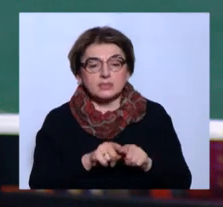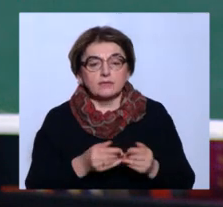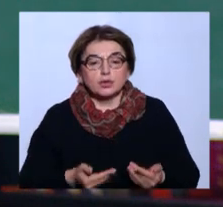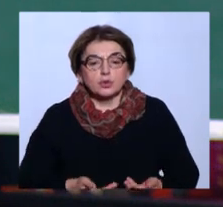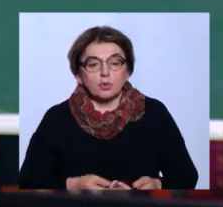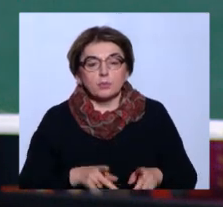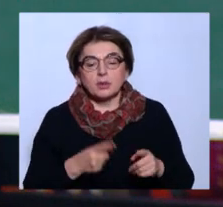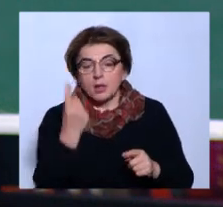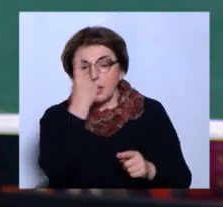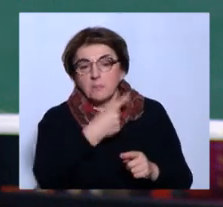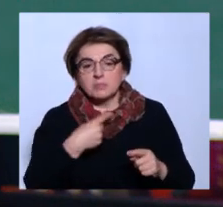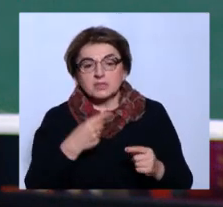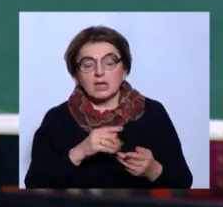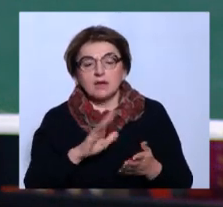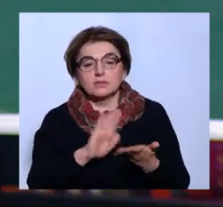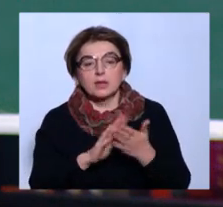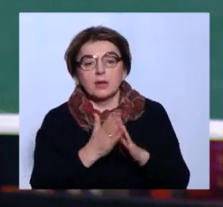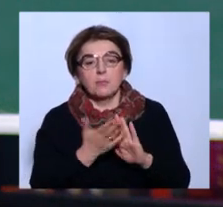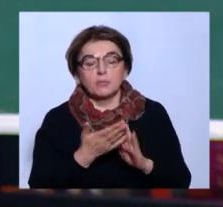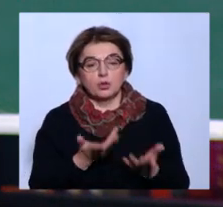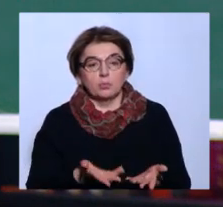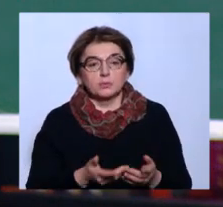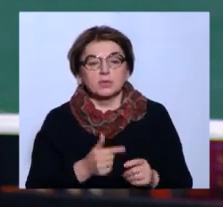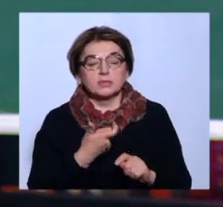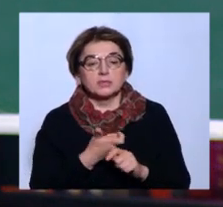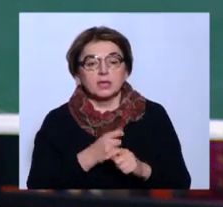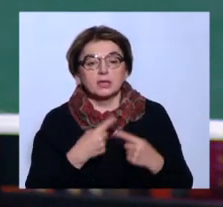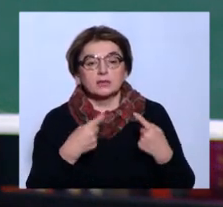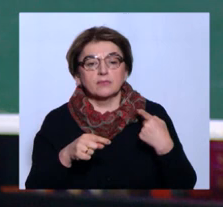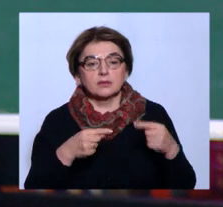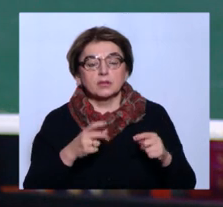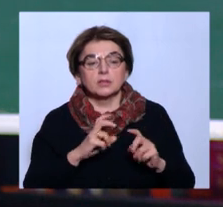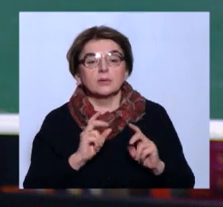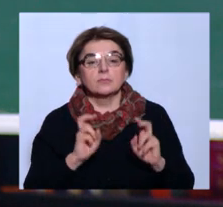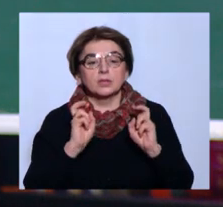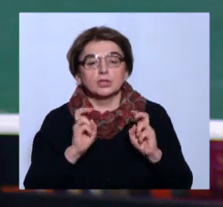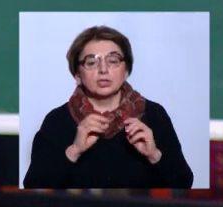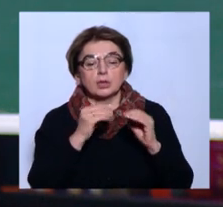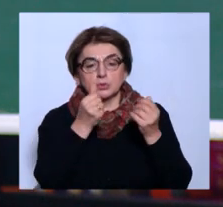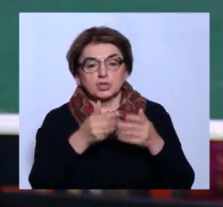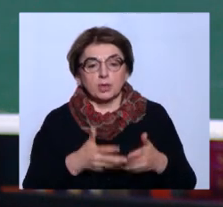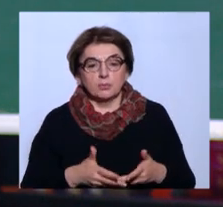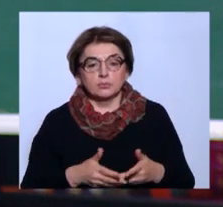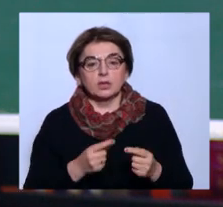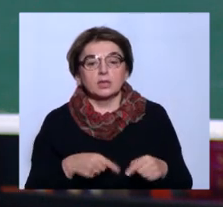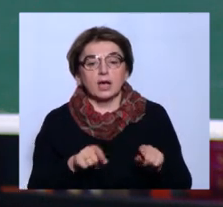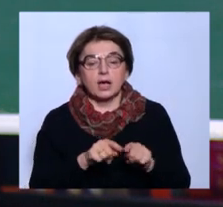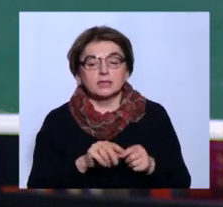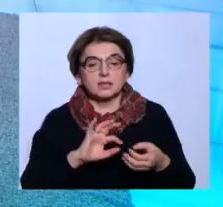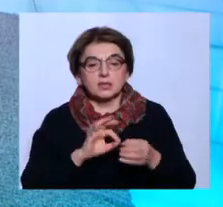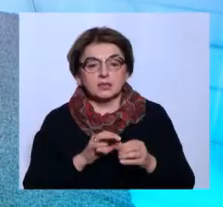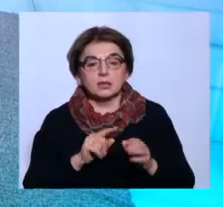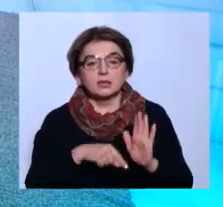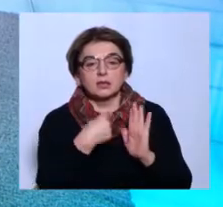ეკოლოგიურ პირობებში. Სახეობის განმარტებისათვის ძალიან ბევრი, ესე ვთქვათ, ნიშნები ჩამოვთვალე, ანუ ეგრეთ წოდებული